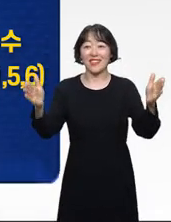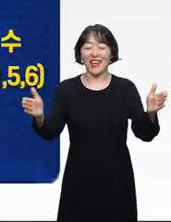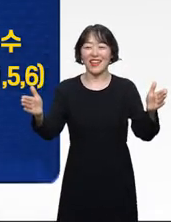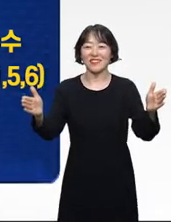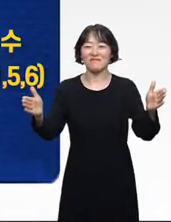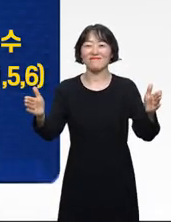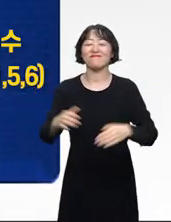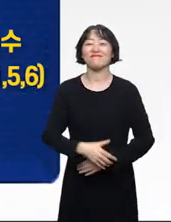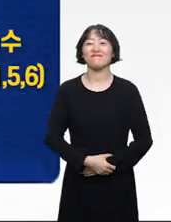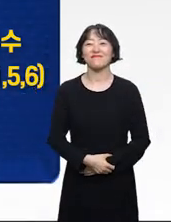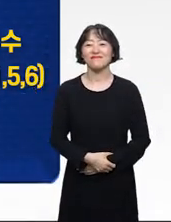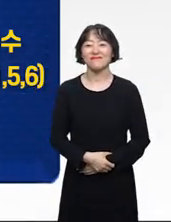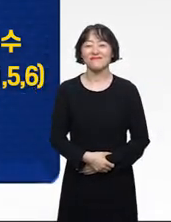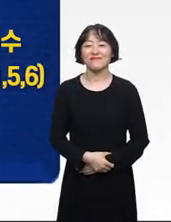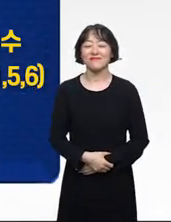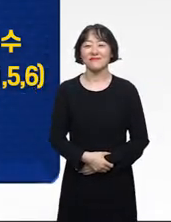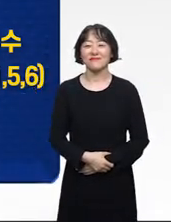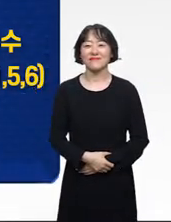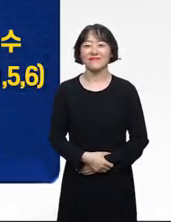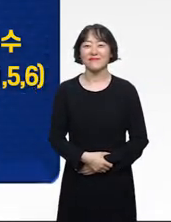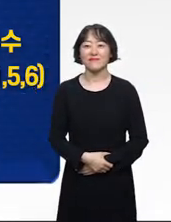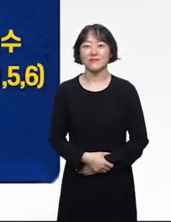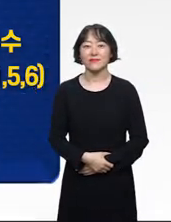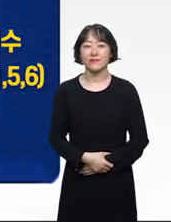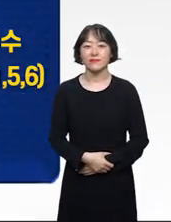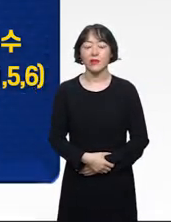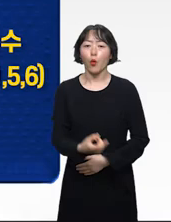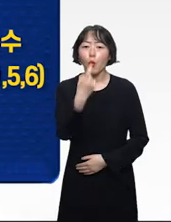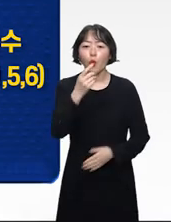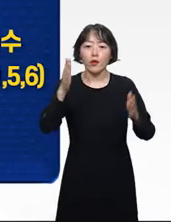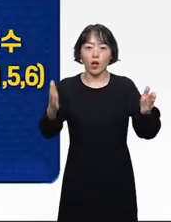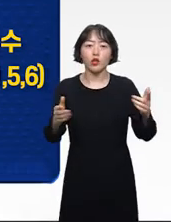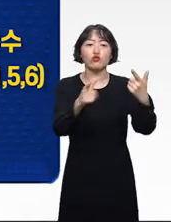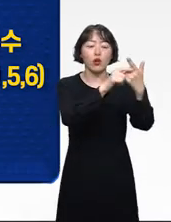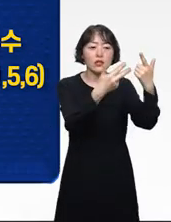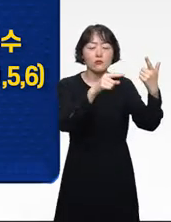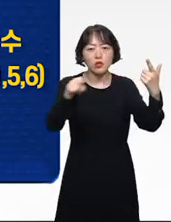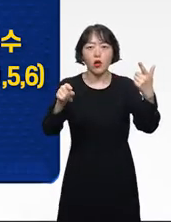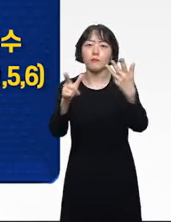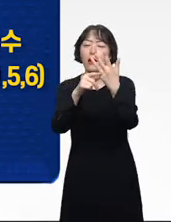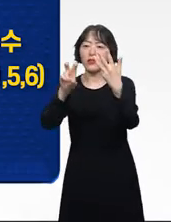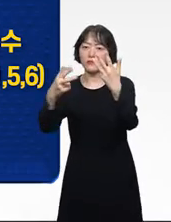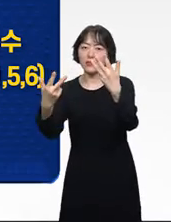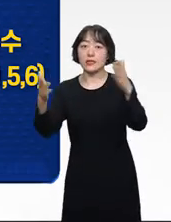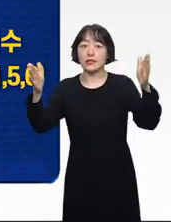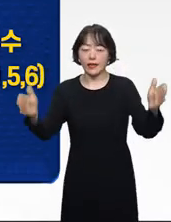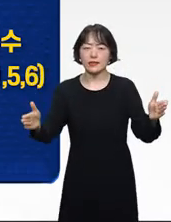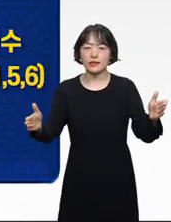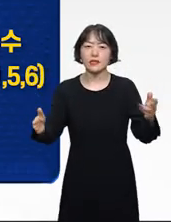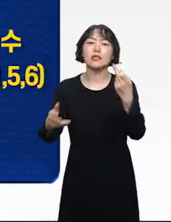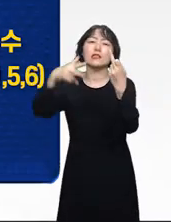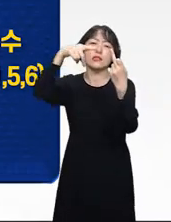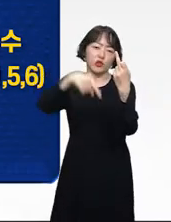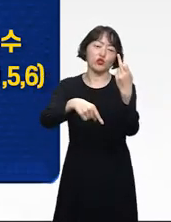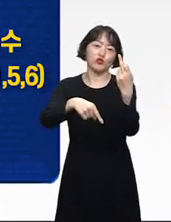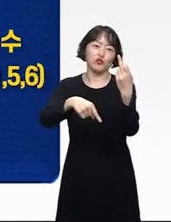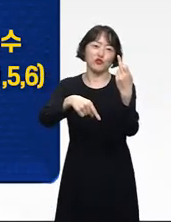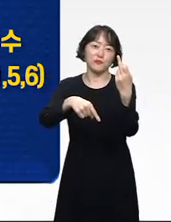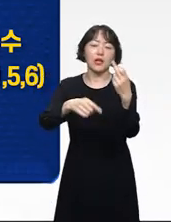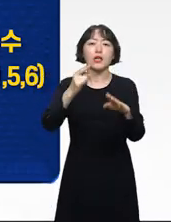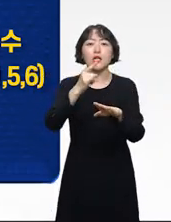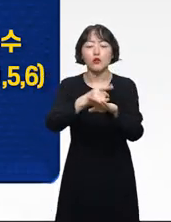금요일까지입니다. 수강기간은 6월 7일부터 8월 27일까지 총 12주며 의왕시